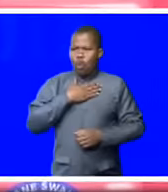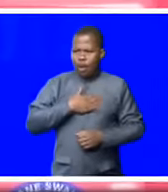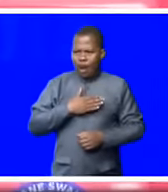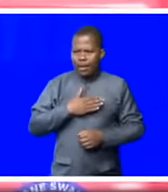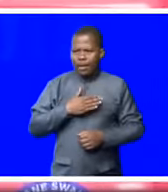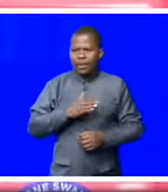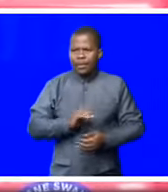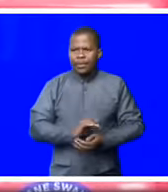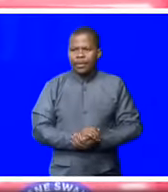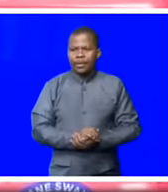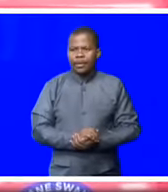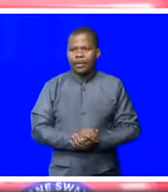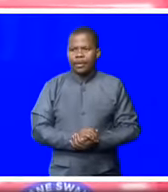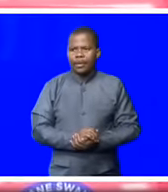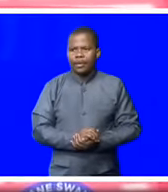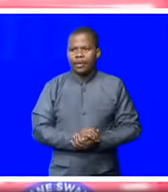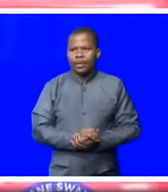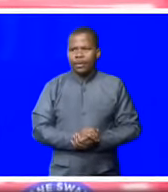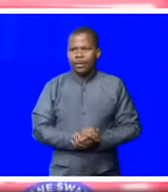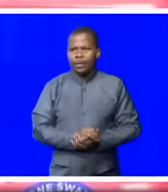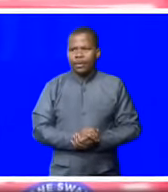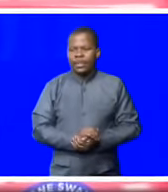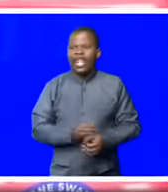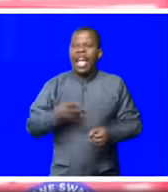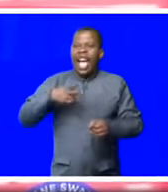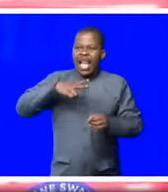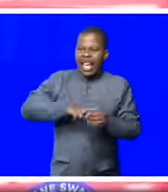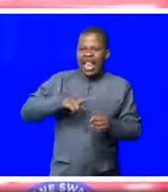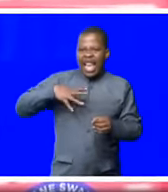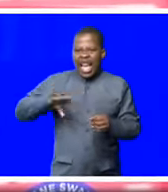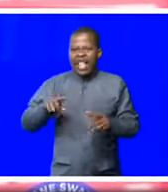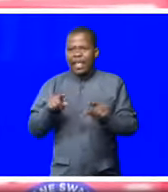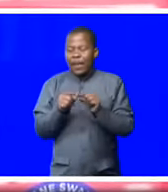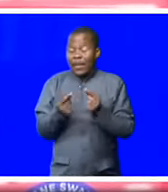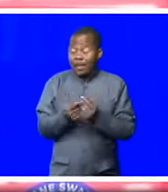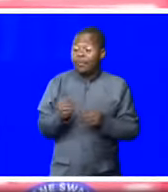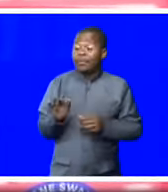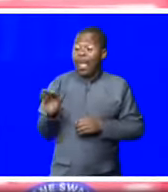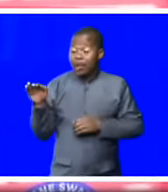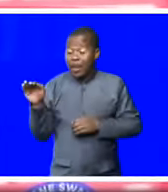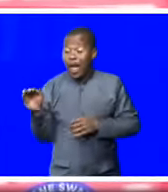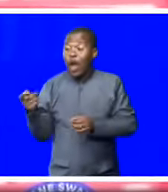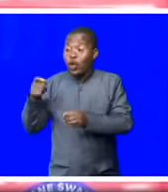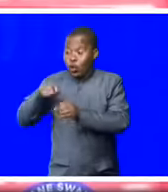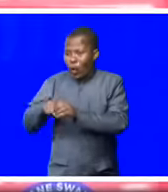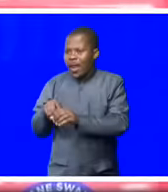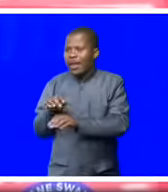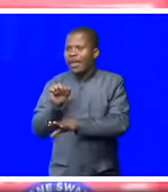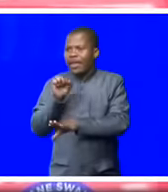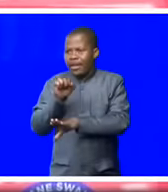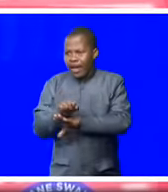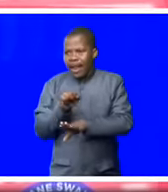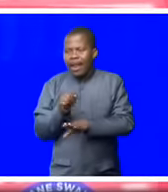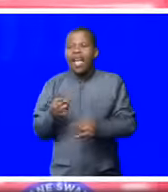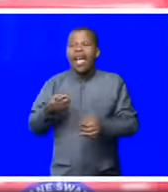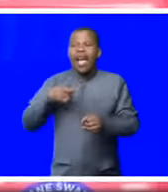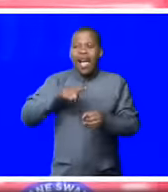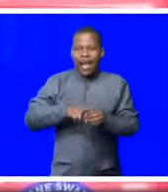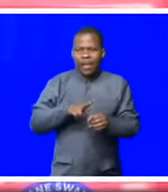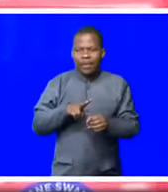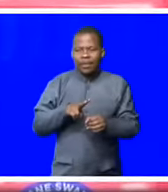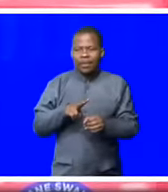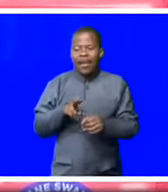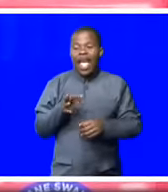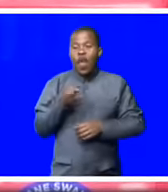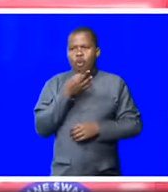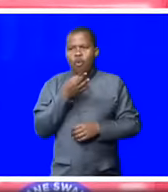know uthuhleli kusonywe ukuthi uyahamba la ikakhulukelo kunye bafana